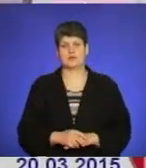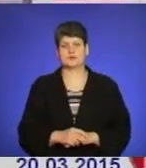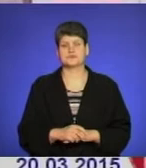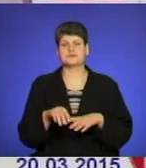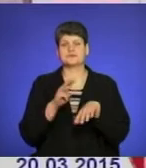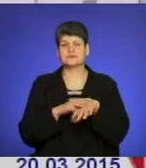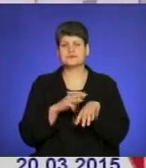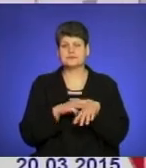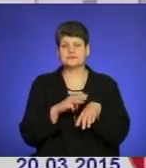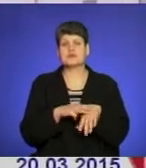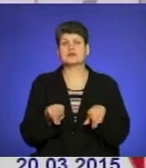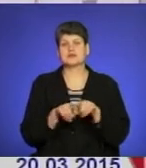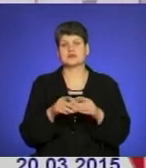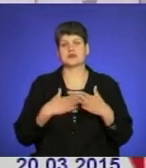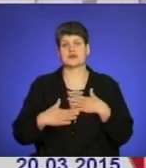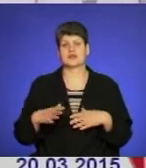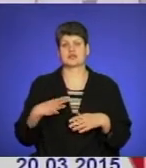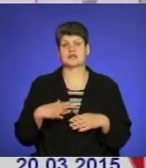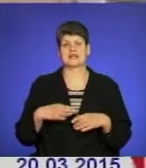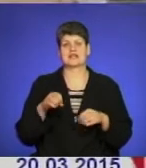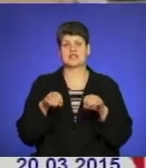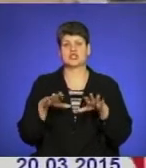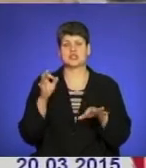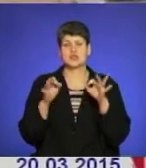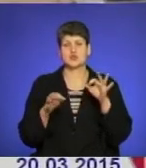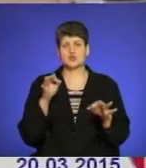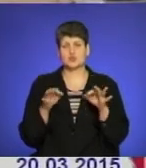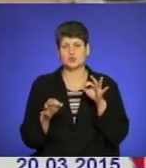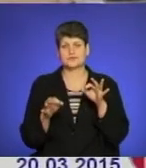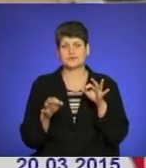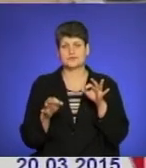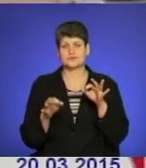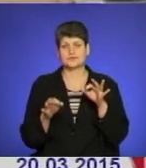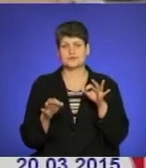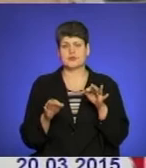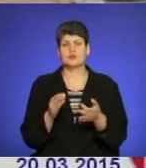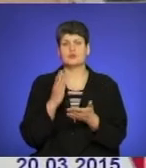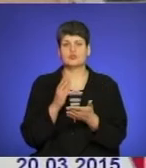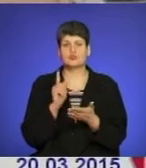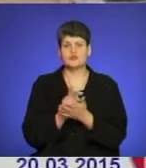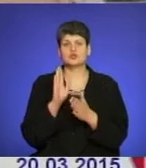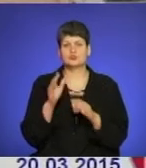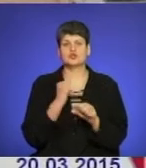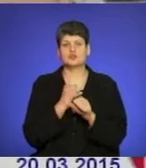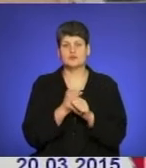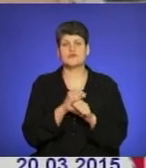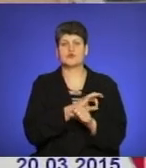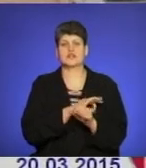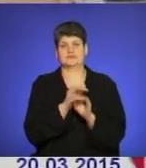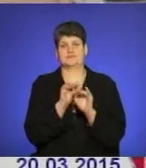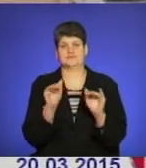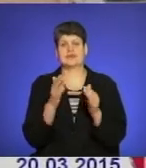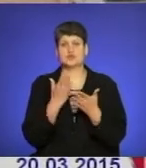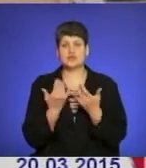Правоохоронні органи також раді дочекатись рішення суду. Що повинно бути, воно зроблено в законній юридичній площині. Якщо на даний час